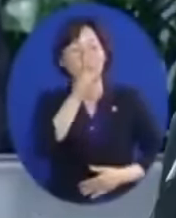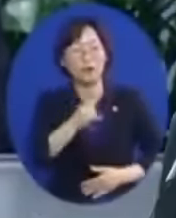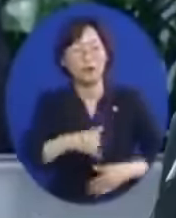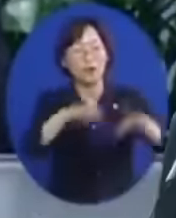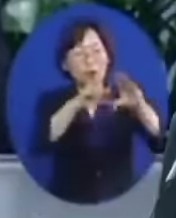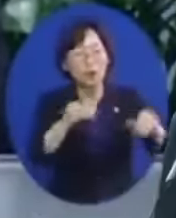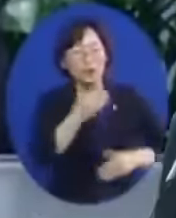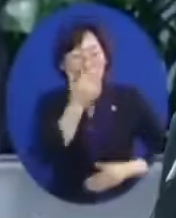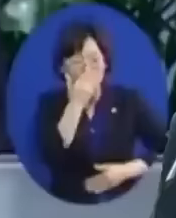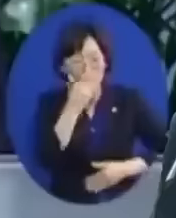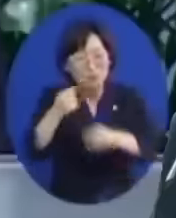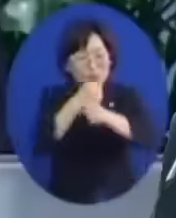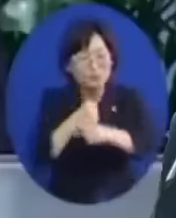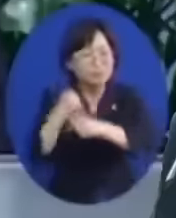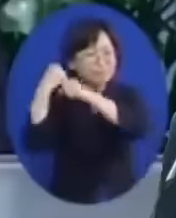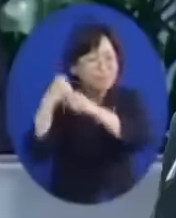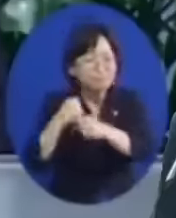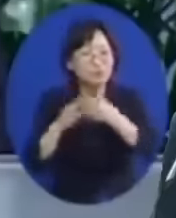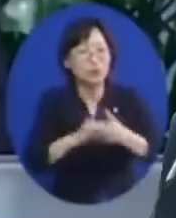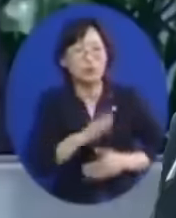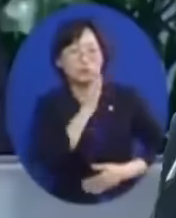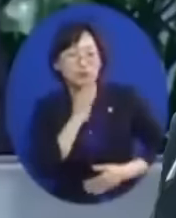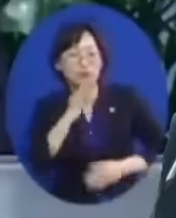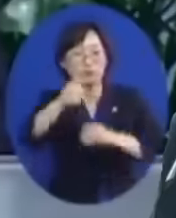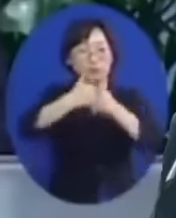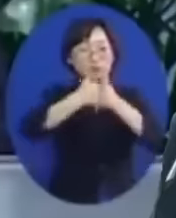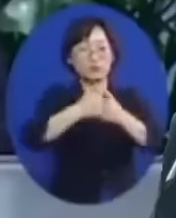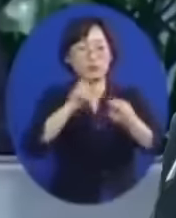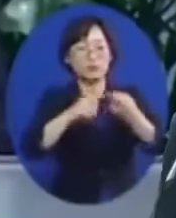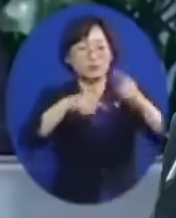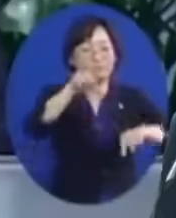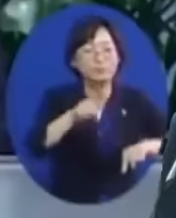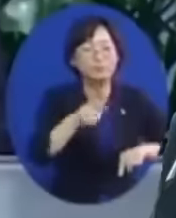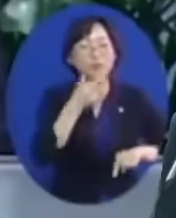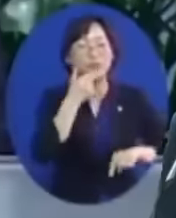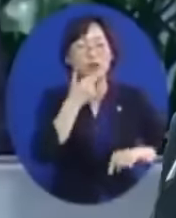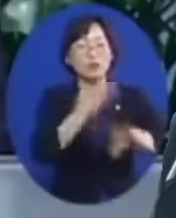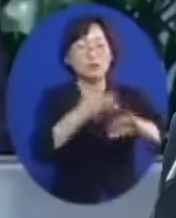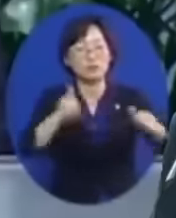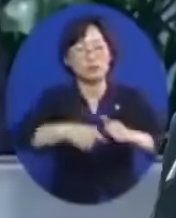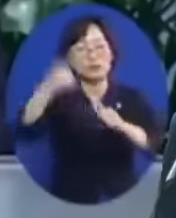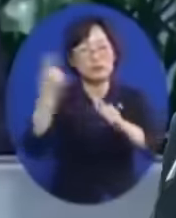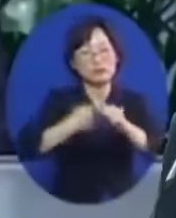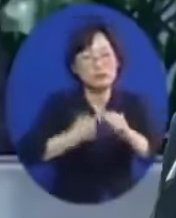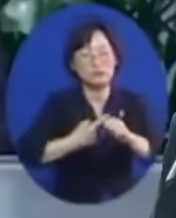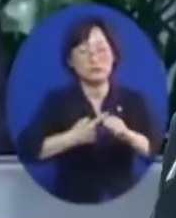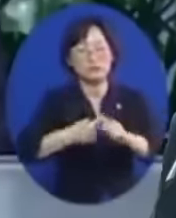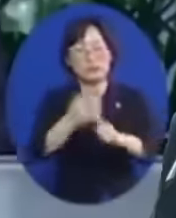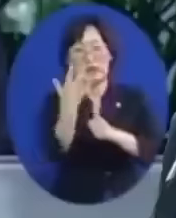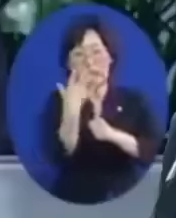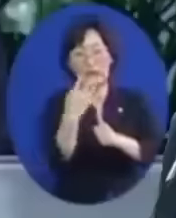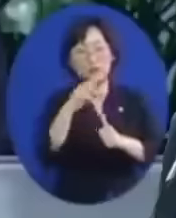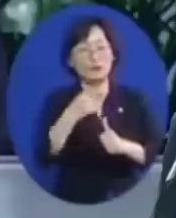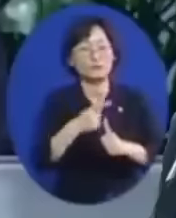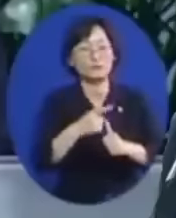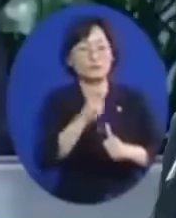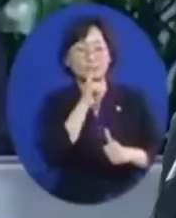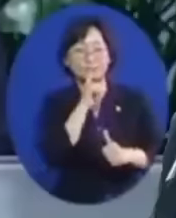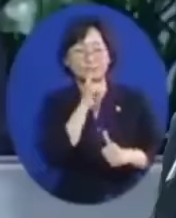온유와 겸손의 멍에를 목에 메고 가면 부정적인 도전에 대해서 응답하지 않습니다. 남이 온갖 흉을 보고 욕을 해도 대꾸하지